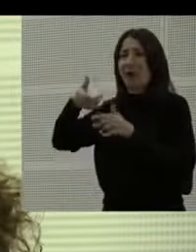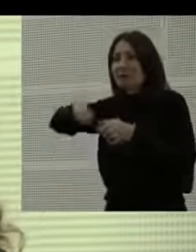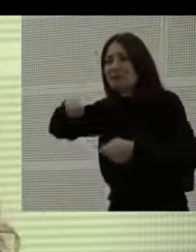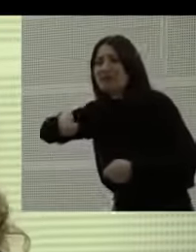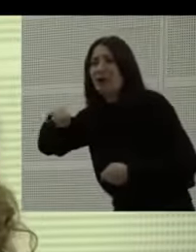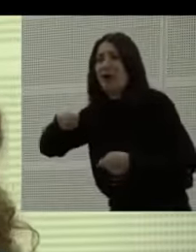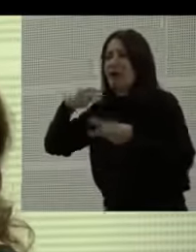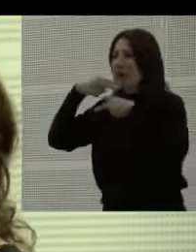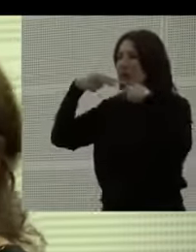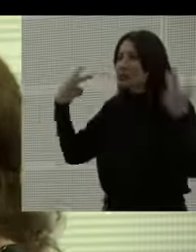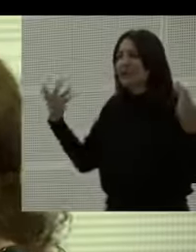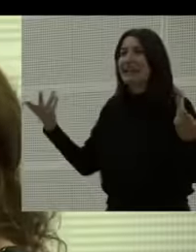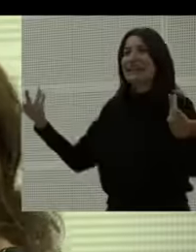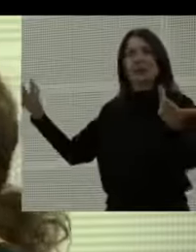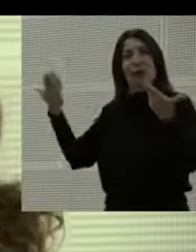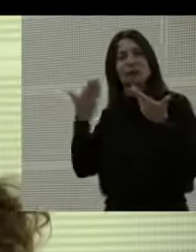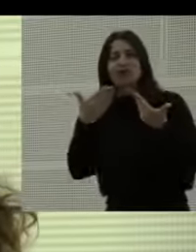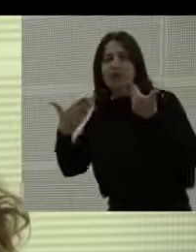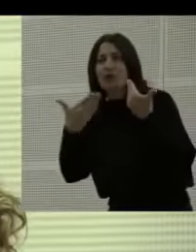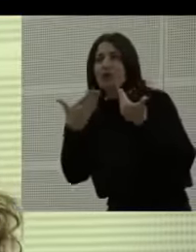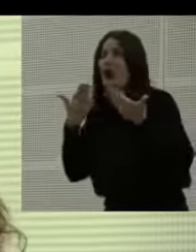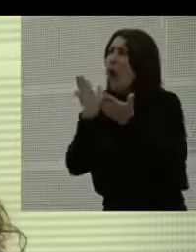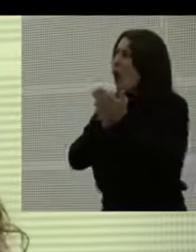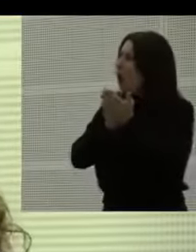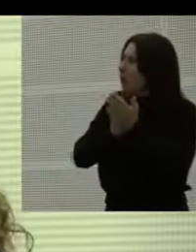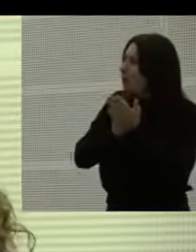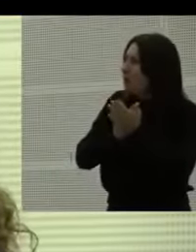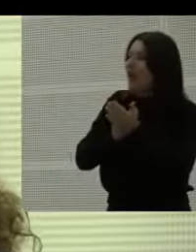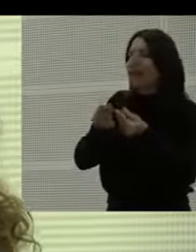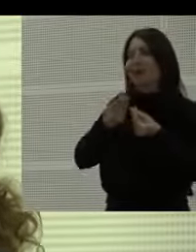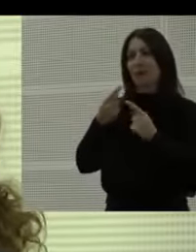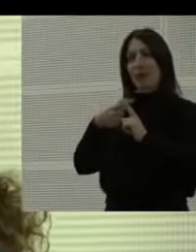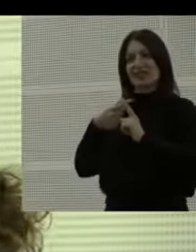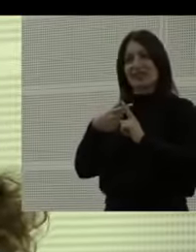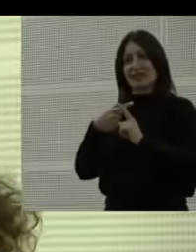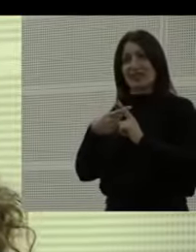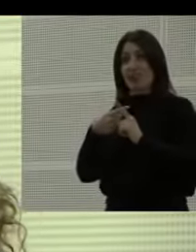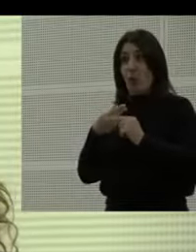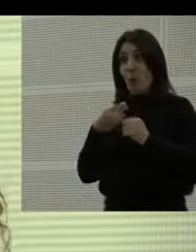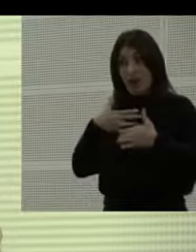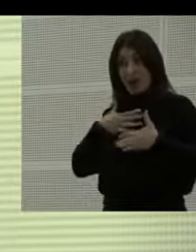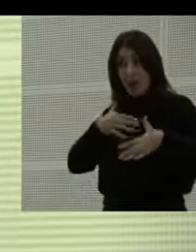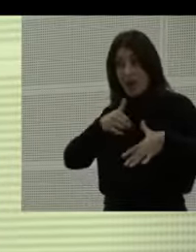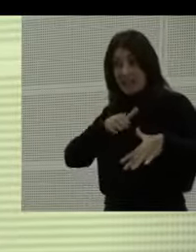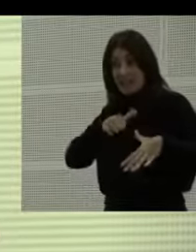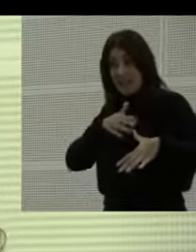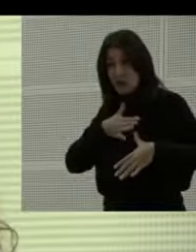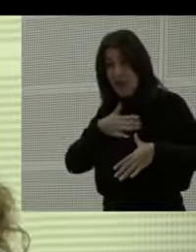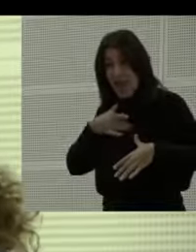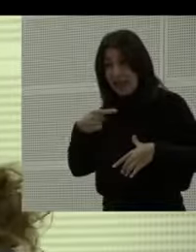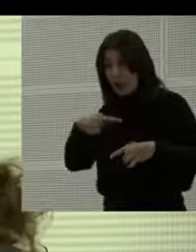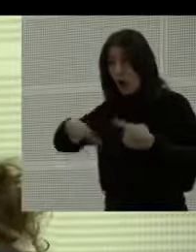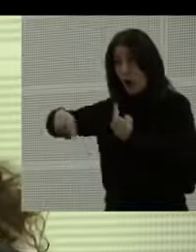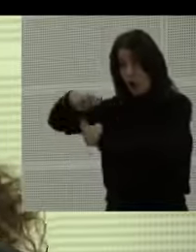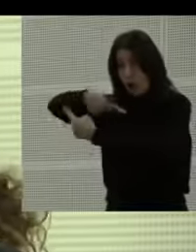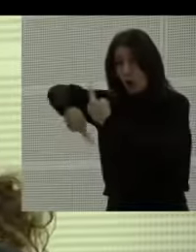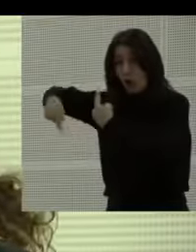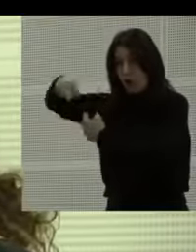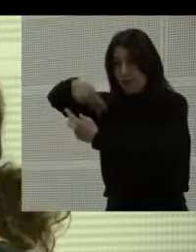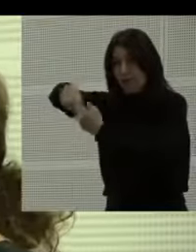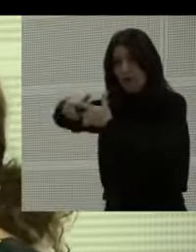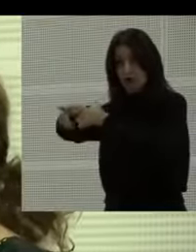mi sorridono, mi fanno anche i complimenti. Ma quando avevo 16 anni andavo in giro per la mia città, non è